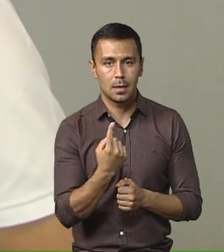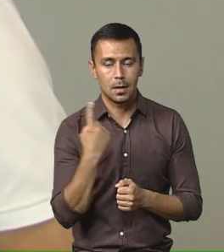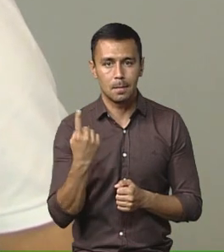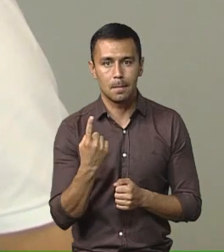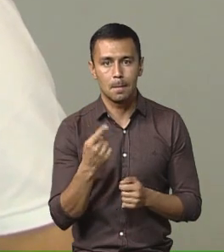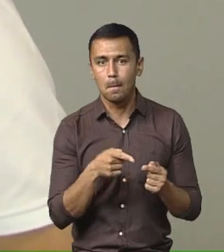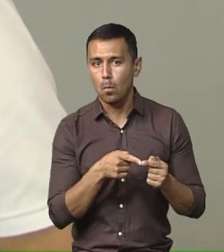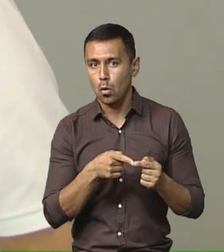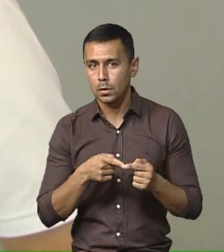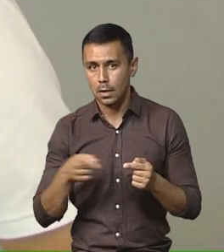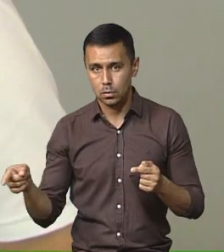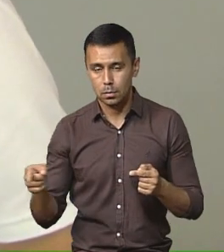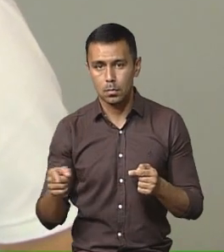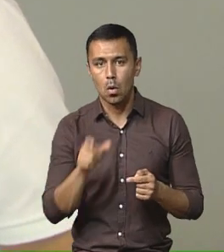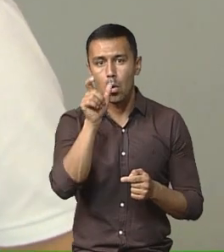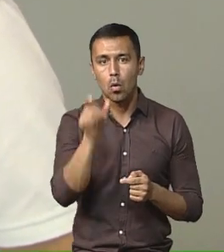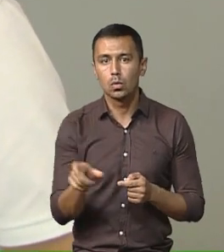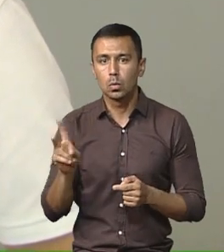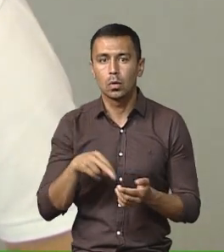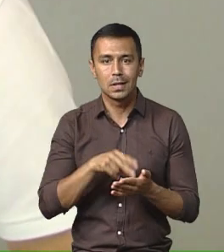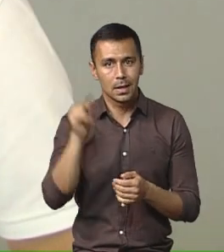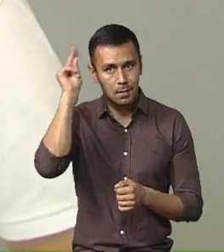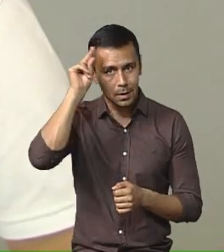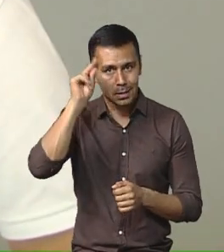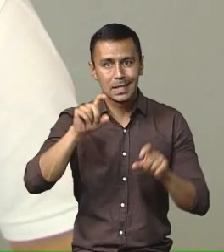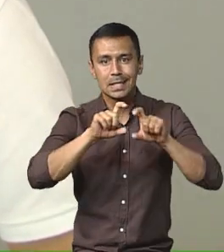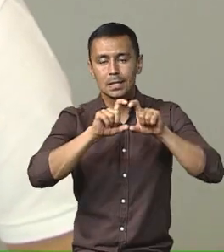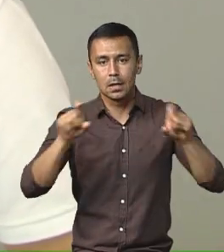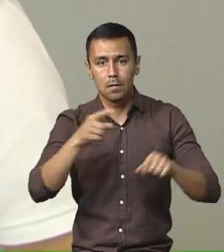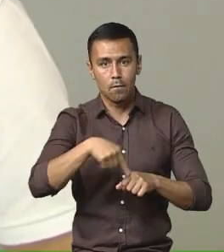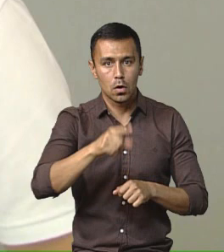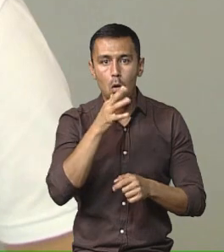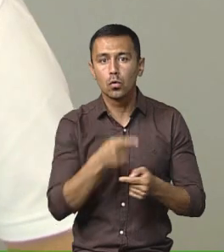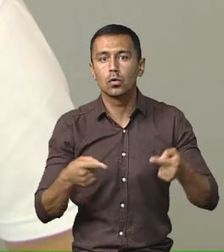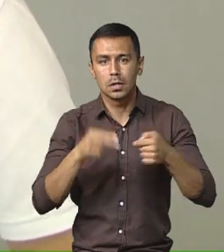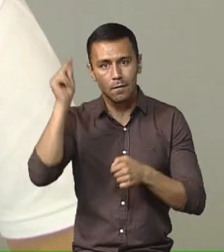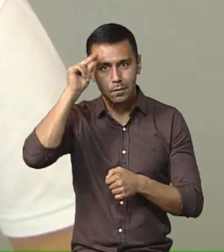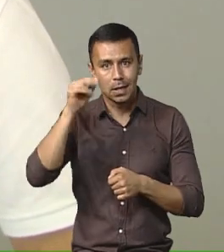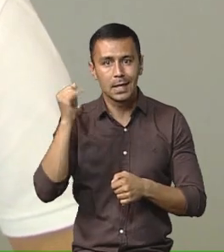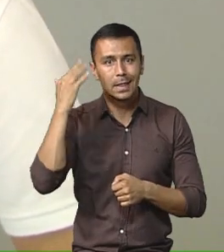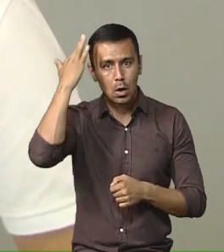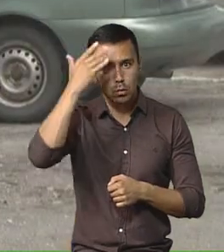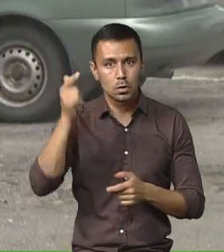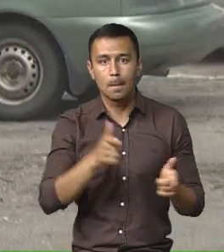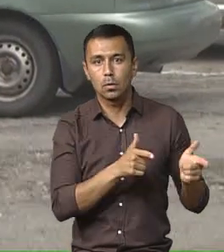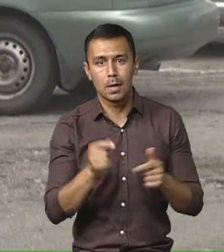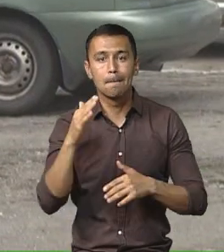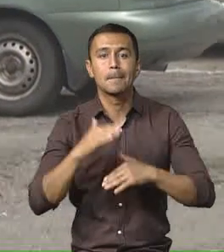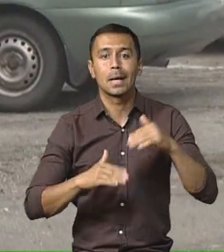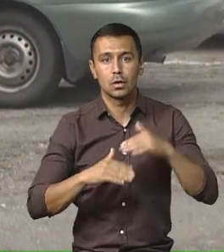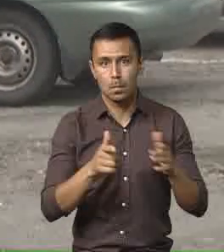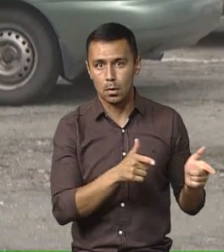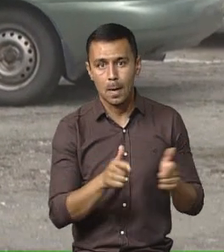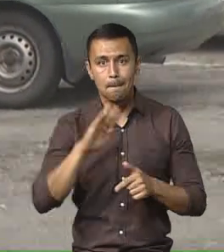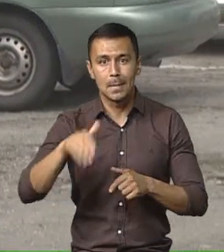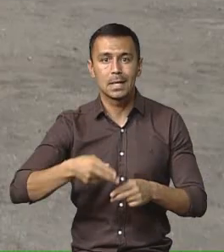єдиним процесом. Особи, які йшли навчатися в навчальний заклад, вони одночасно вивчали і теоретичну підготовку, і практичну, і